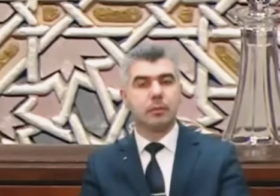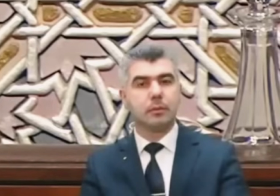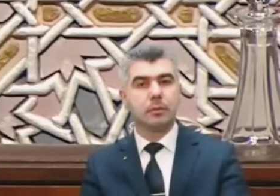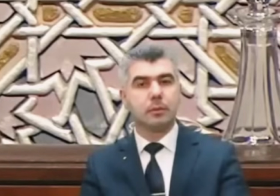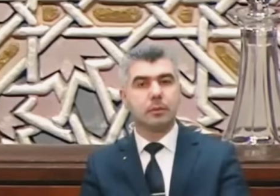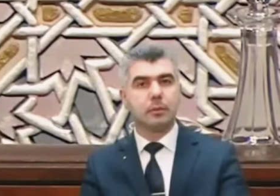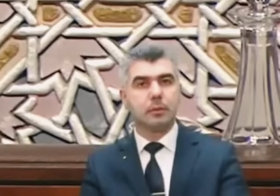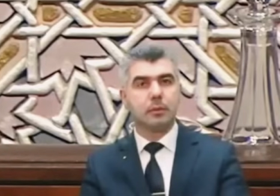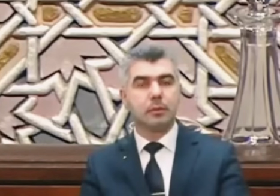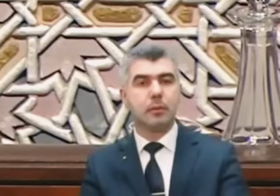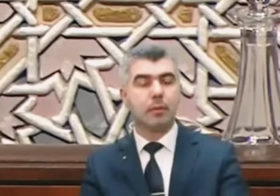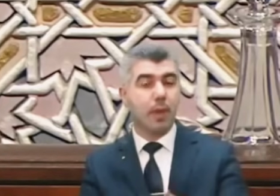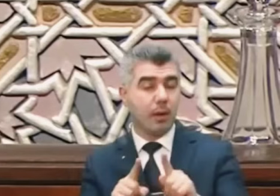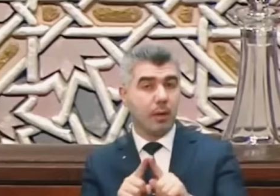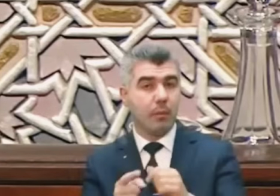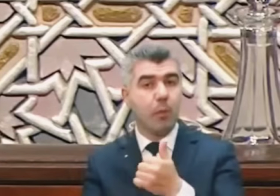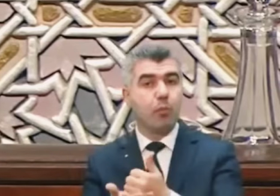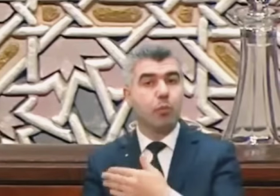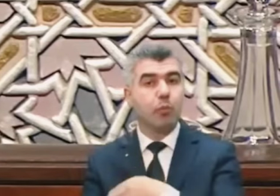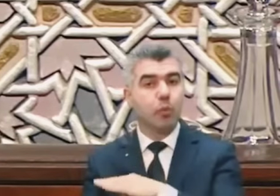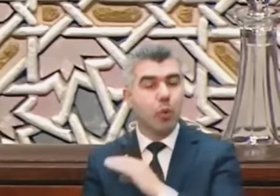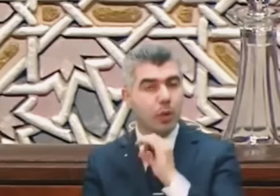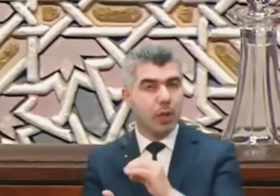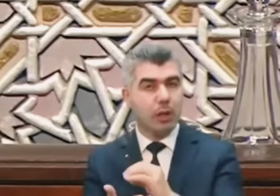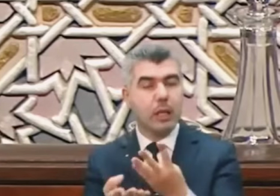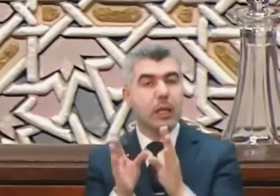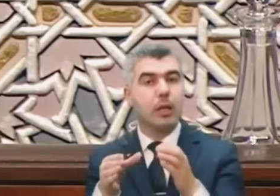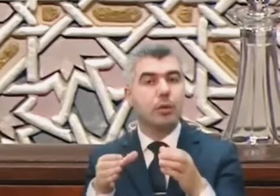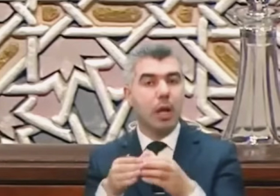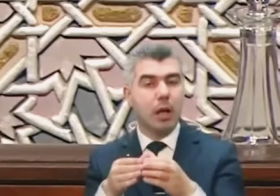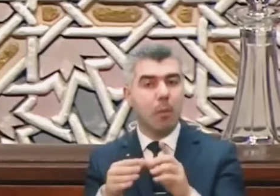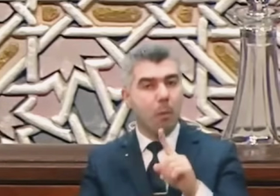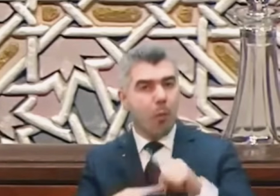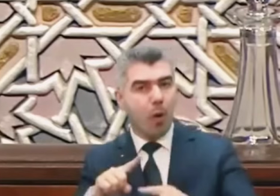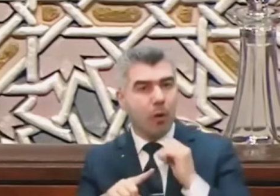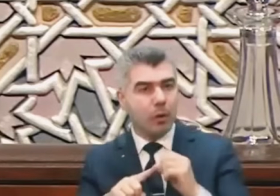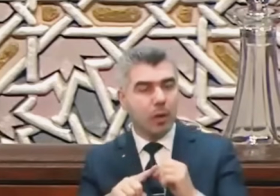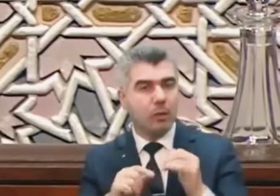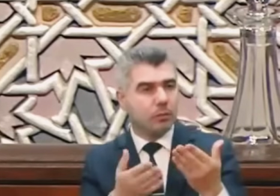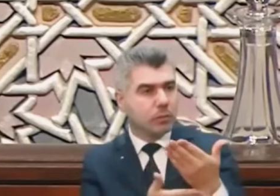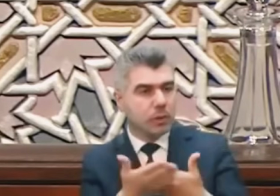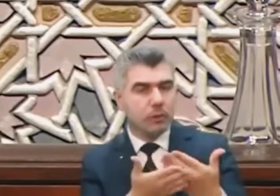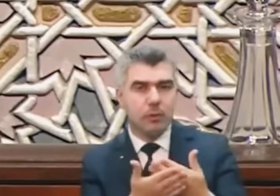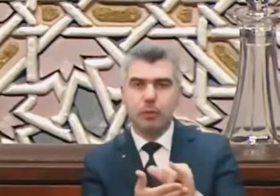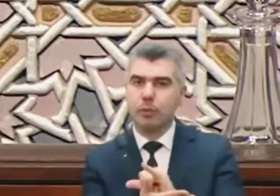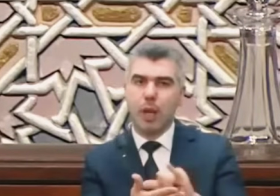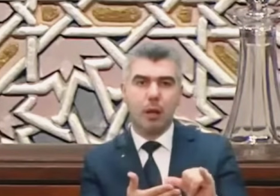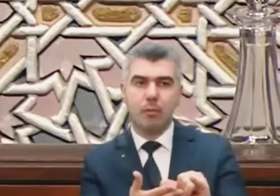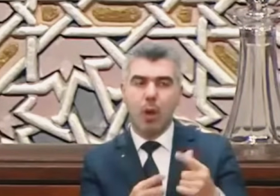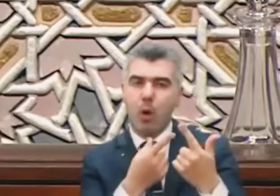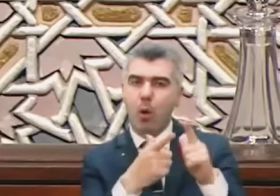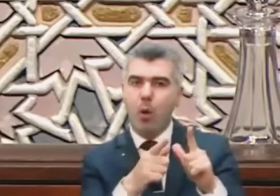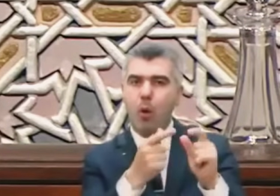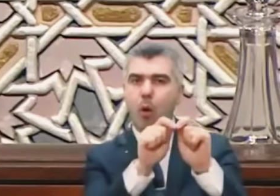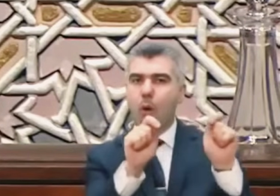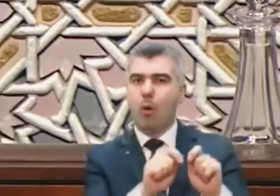عادي أنت تتكلم، راها المسؤولية اللجان. حتى واحد ما كيمنعكم ما تدرسوش أغلبية